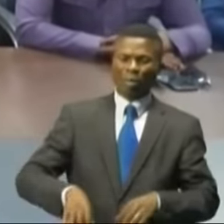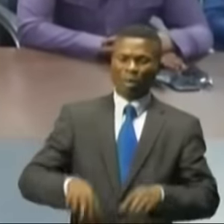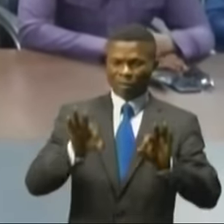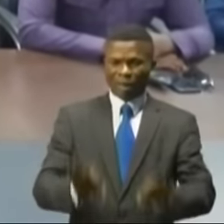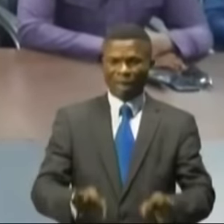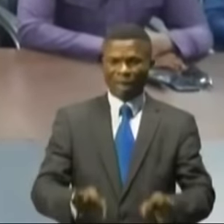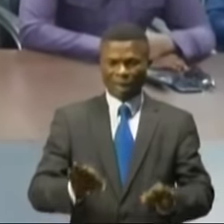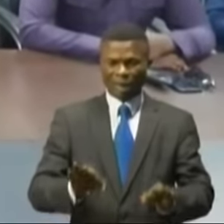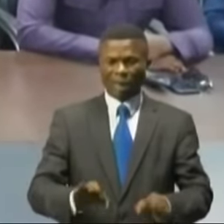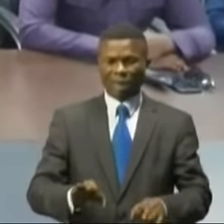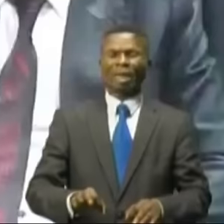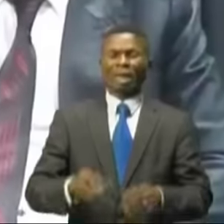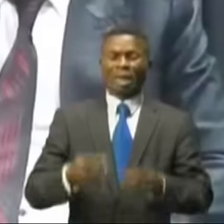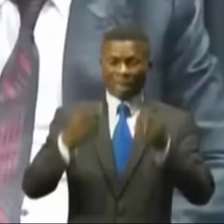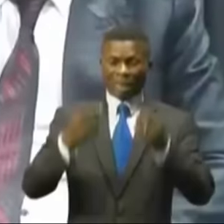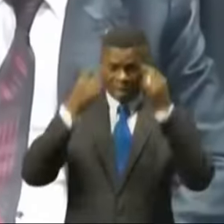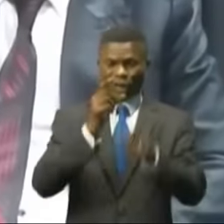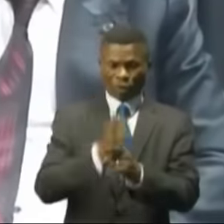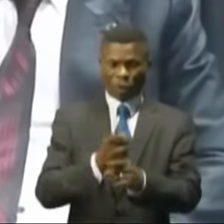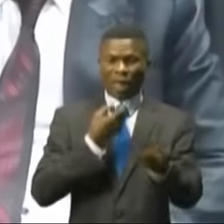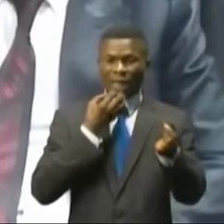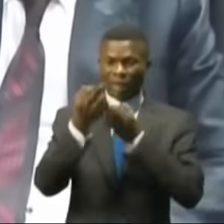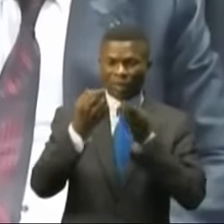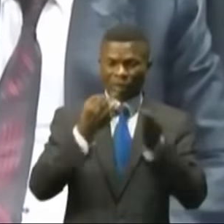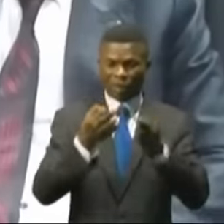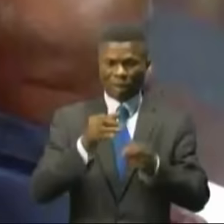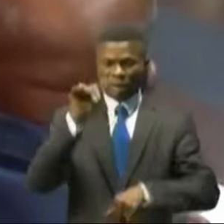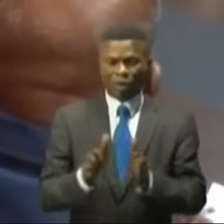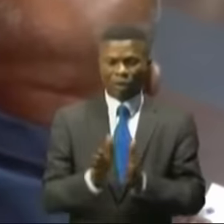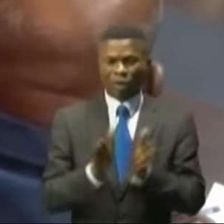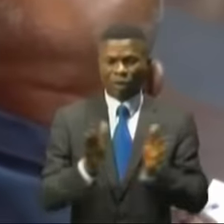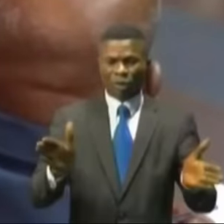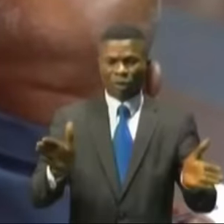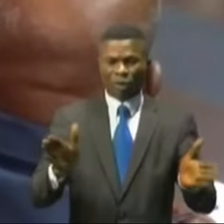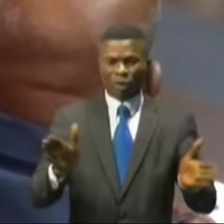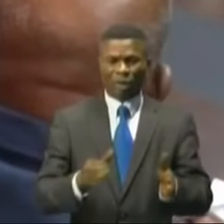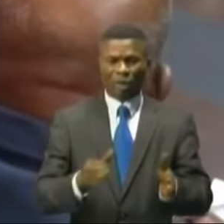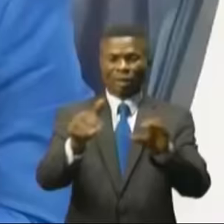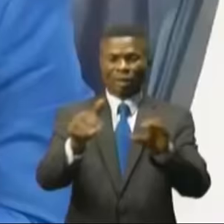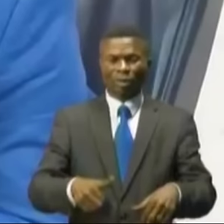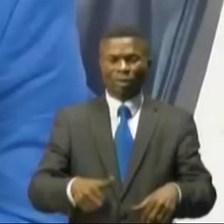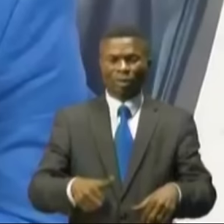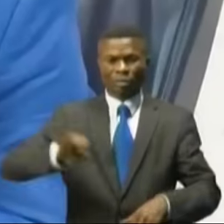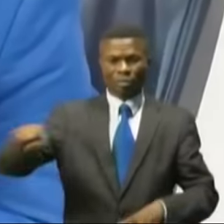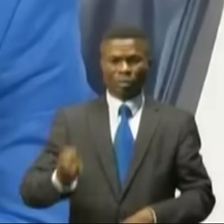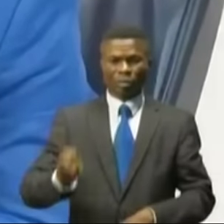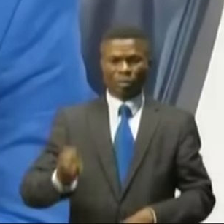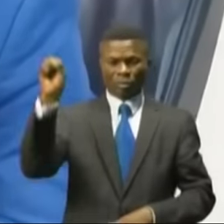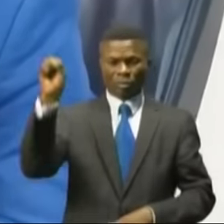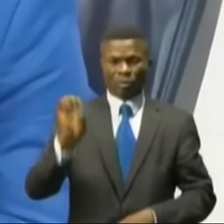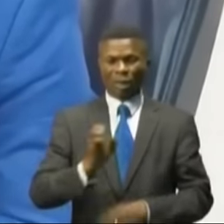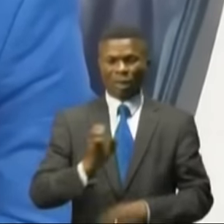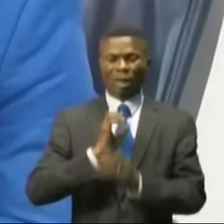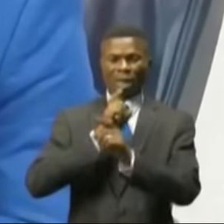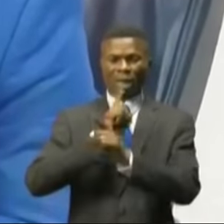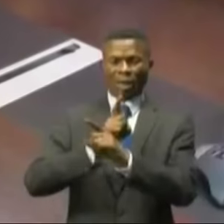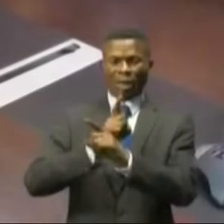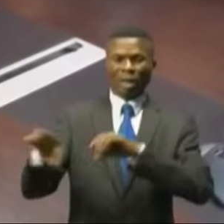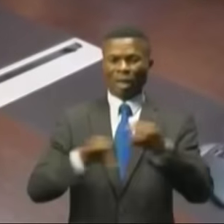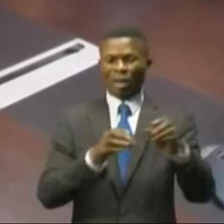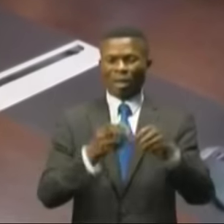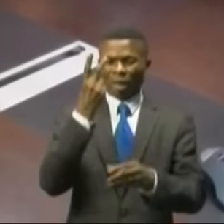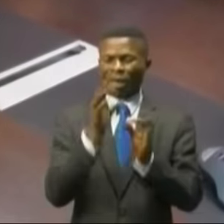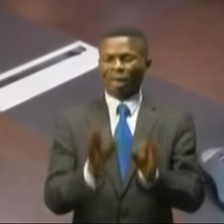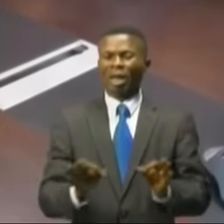Position exprimée au cours des échanges avec le secrétaire général à l'agriculture, José Ilanga, en prévision des deux activités qu'il